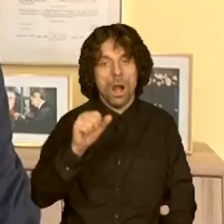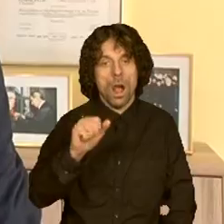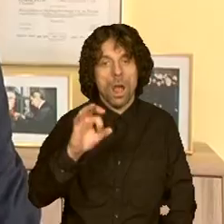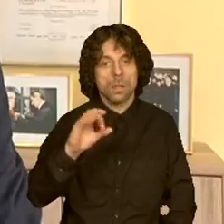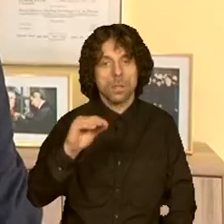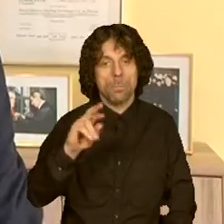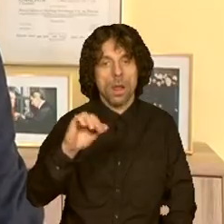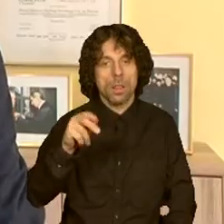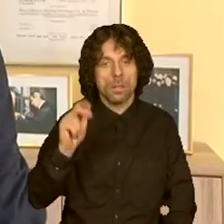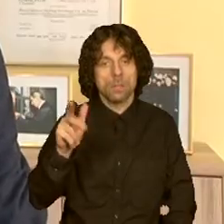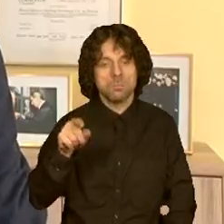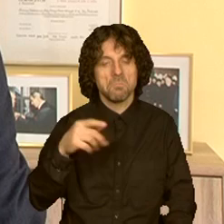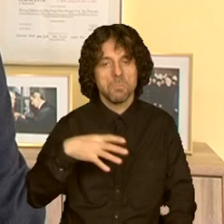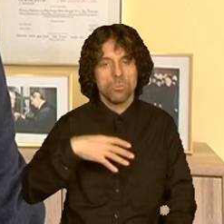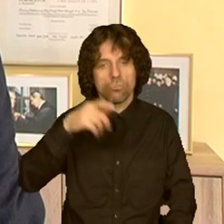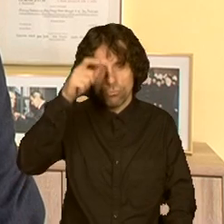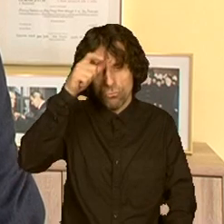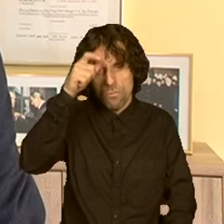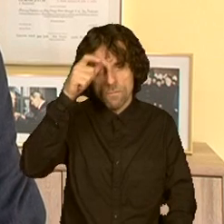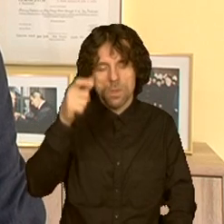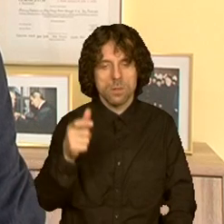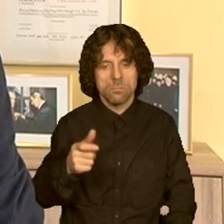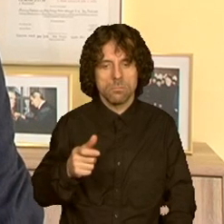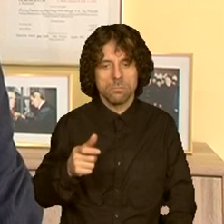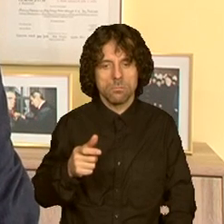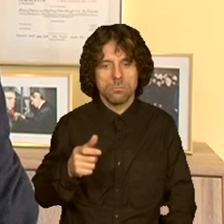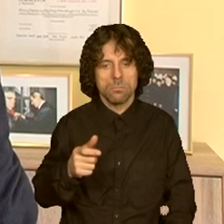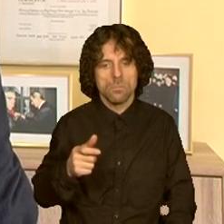Pan dyrektor Kasperlik to jest człowiek, który się